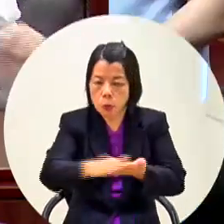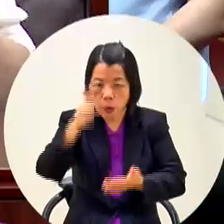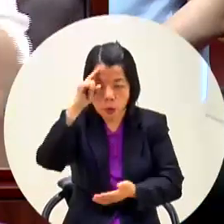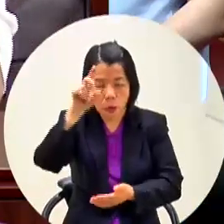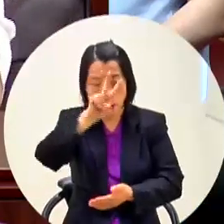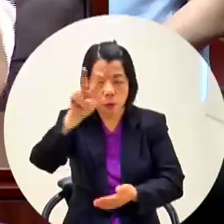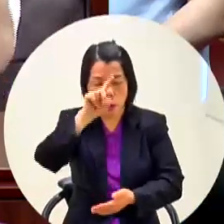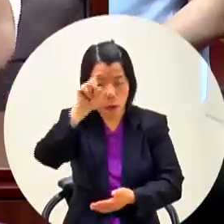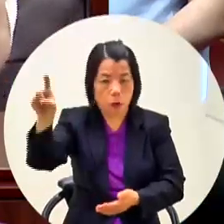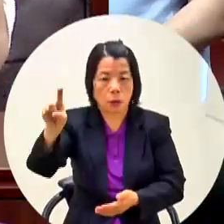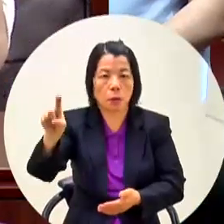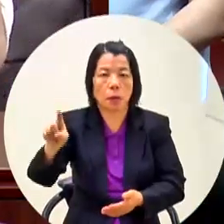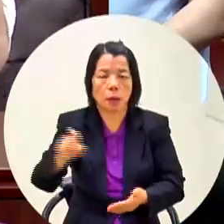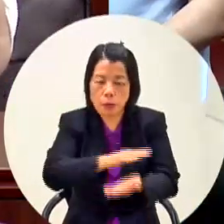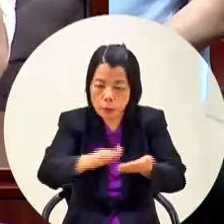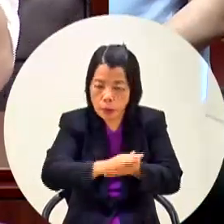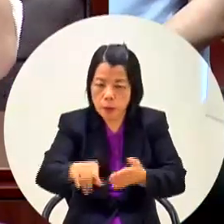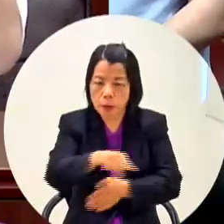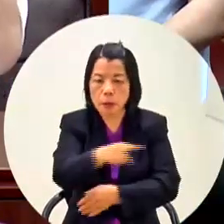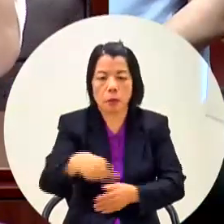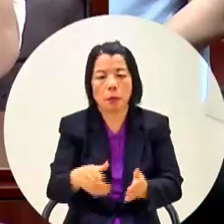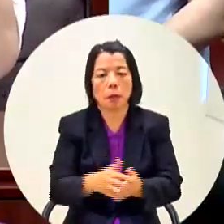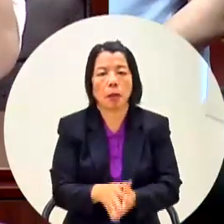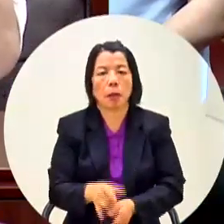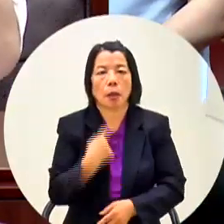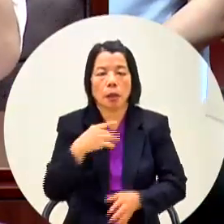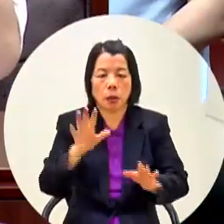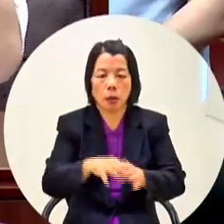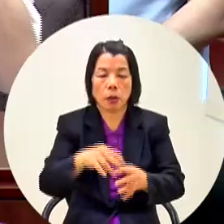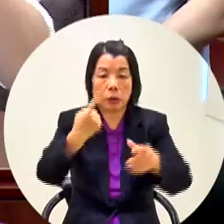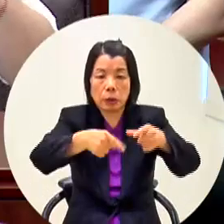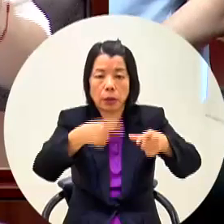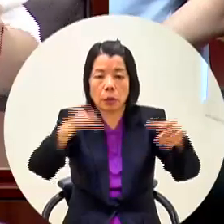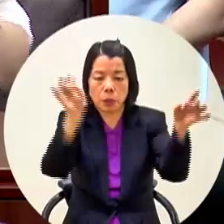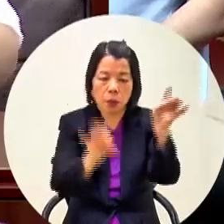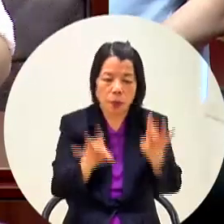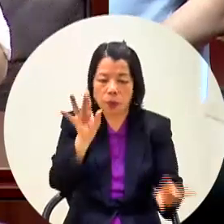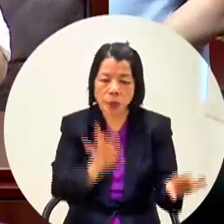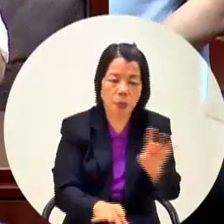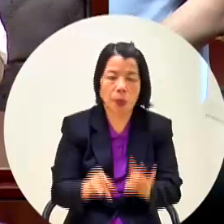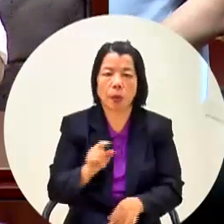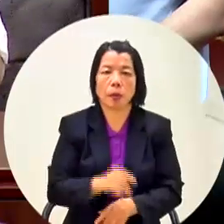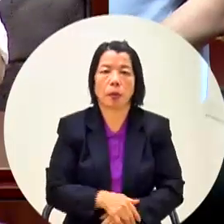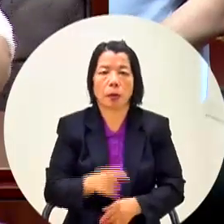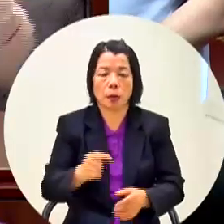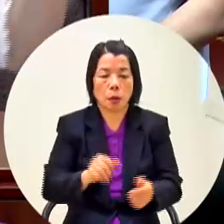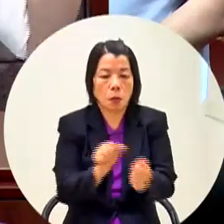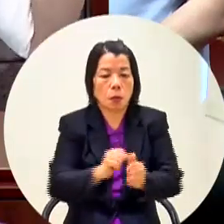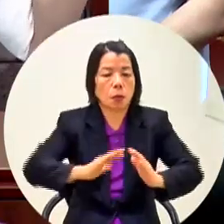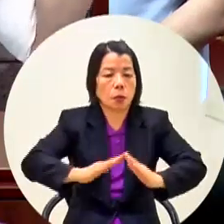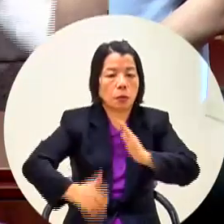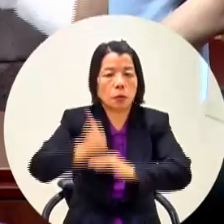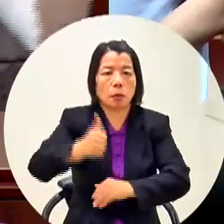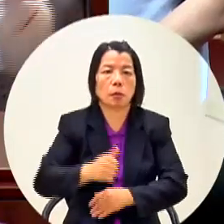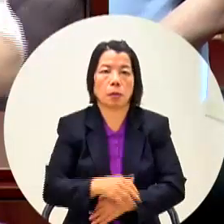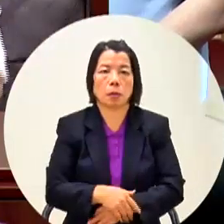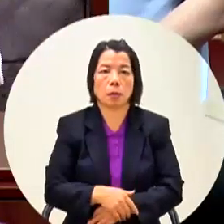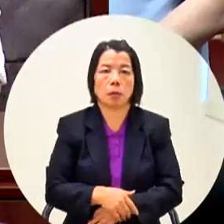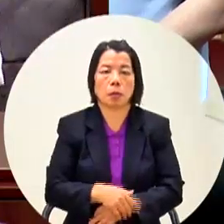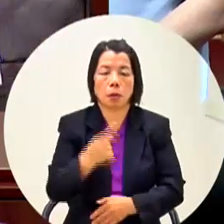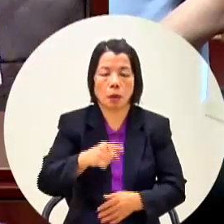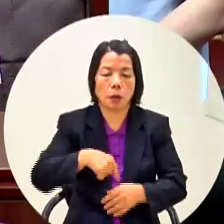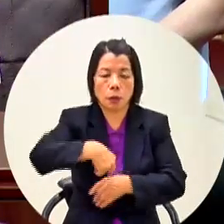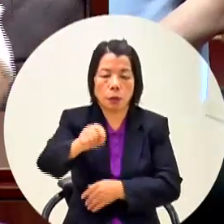净，马上第二天就有人唱衰，有落叶。现在我们副市长李世川副市长昨天到了茄